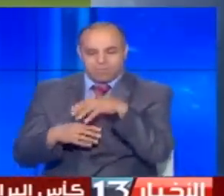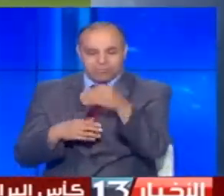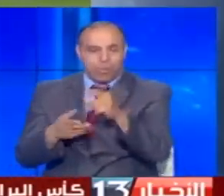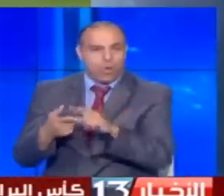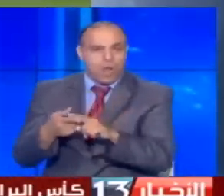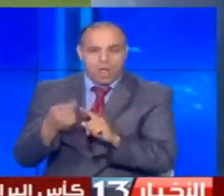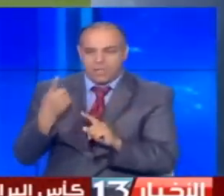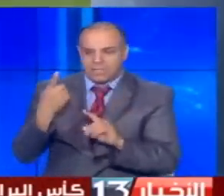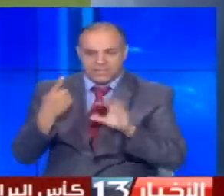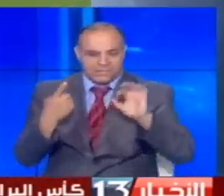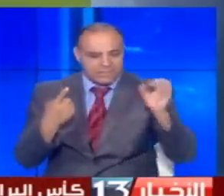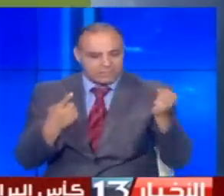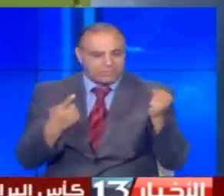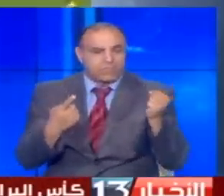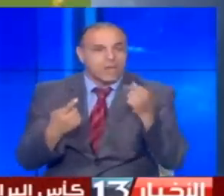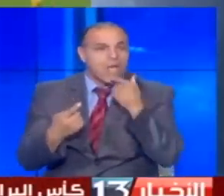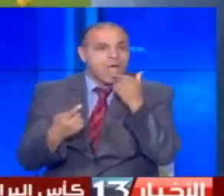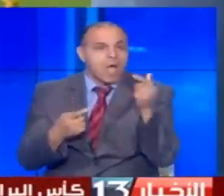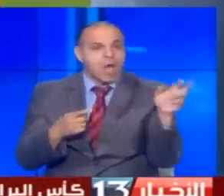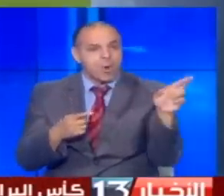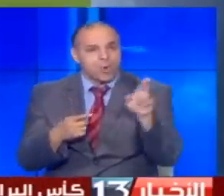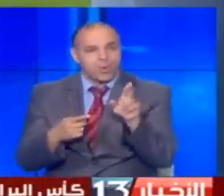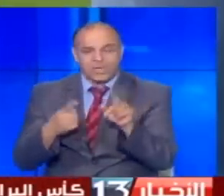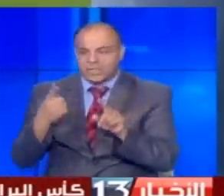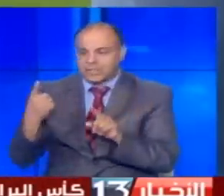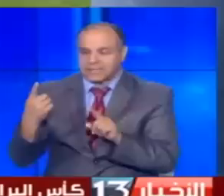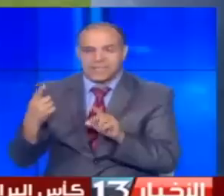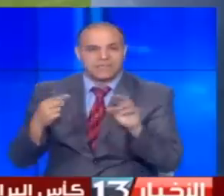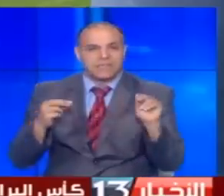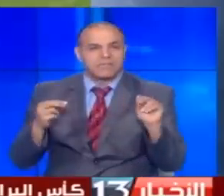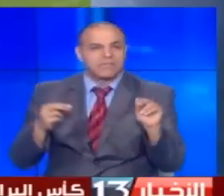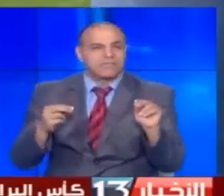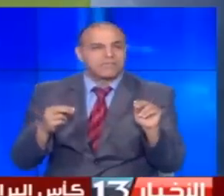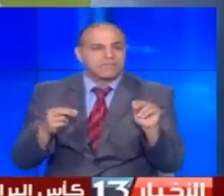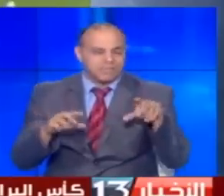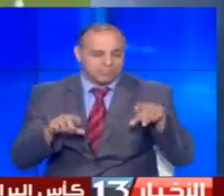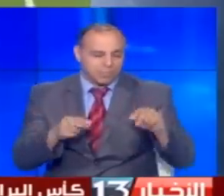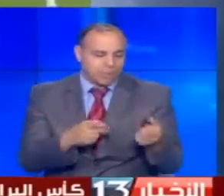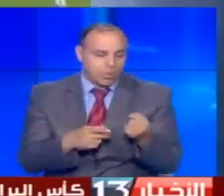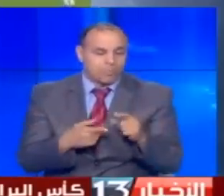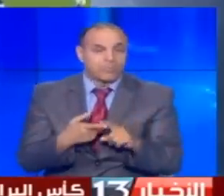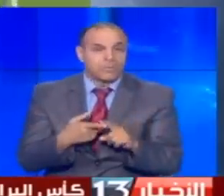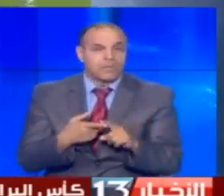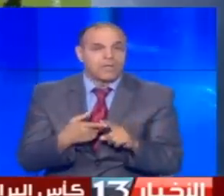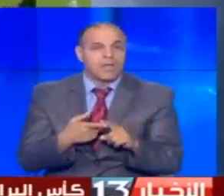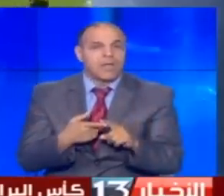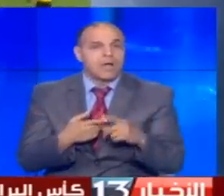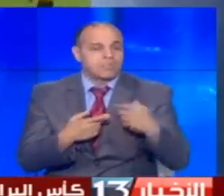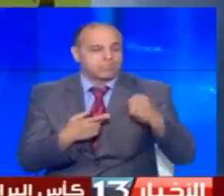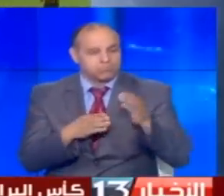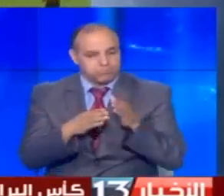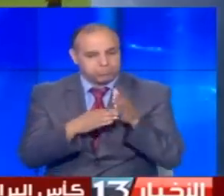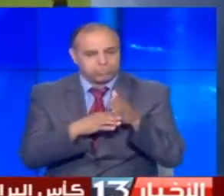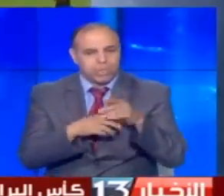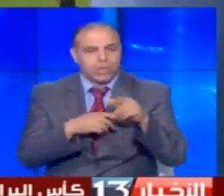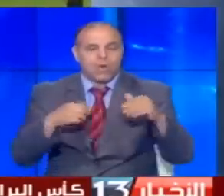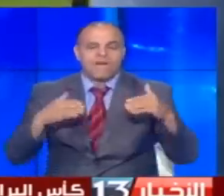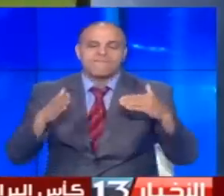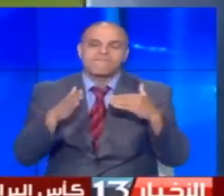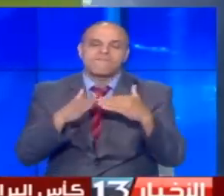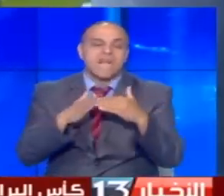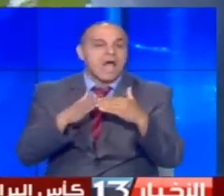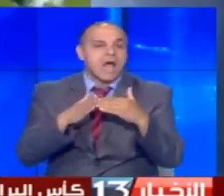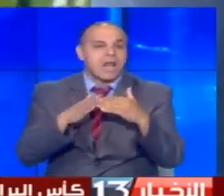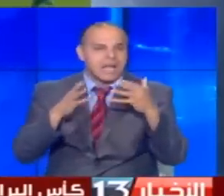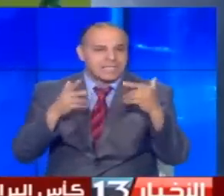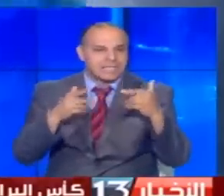بهدف دون مقابل وايابا بهدف لمثله ب معقده الجوار ينتزع عرقه العبور الى الدور النهائي على